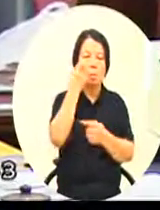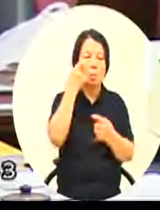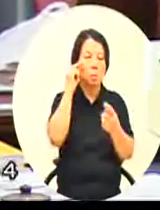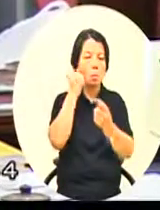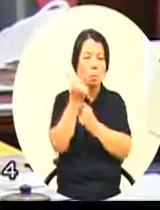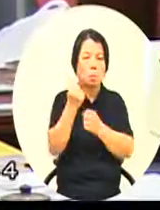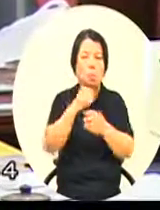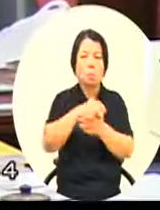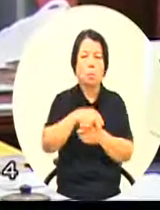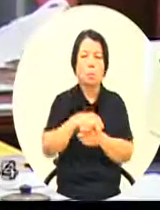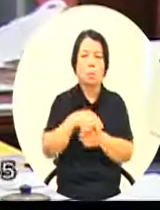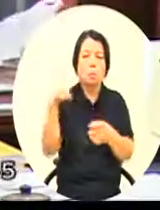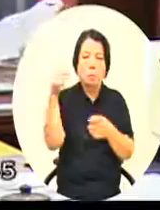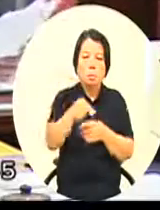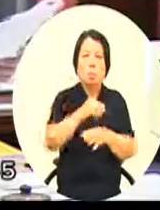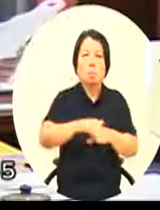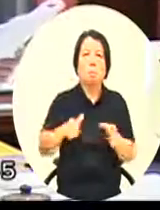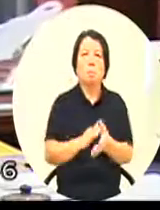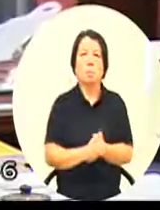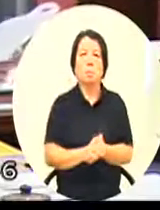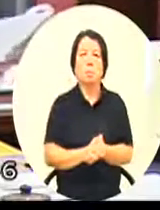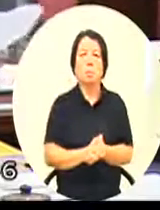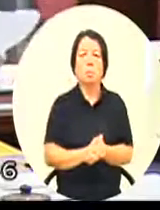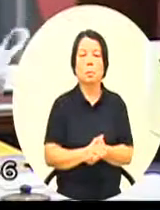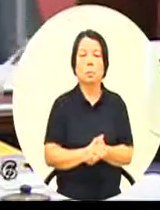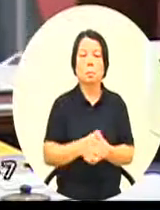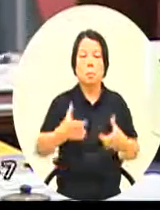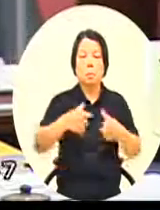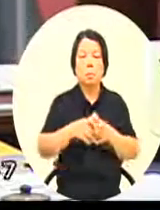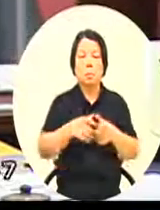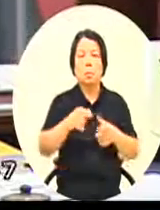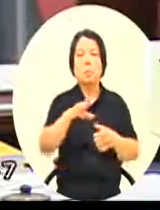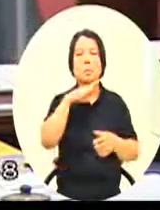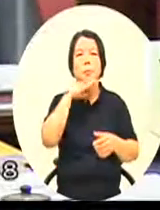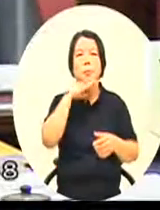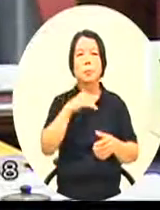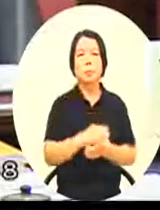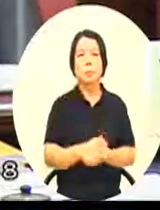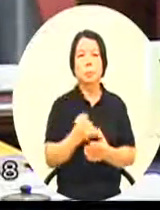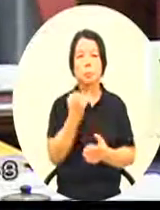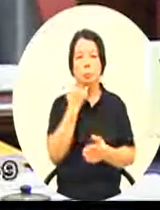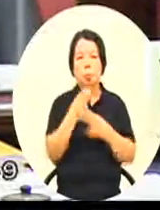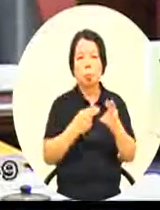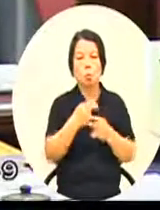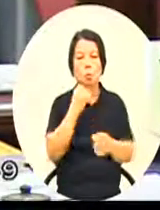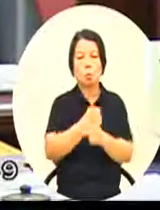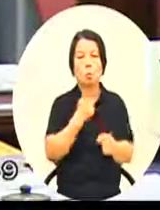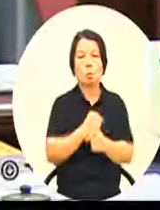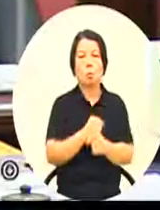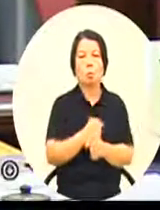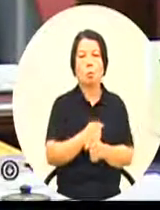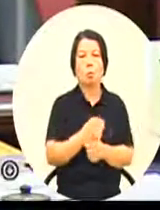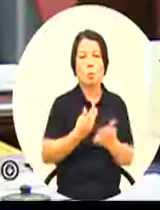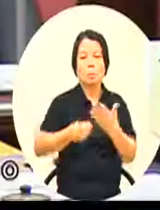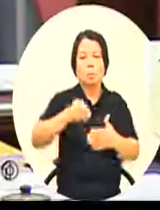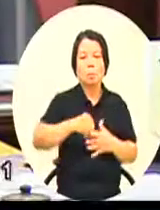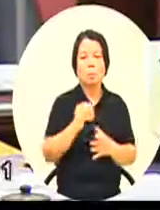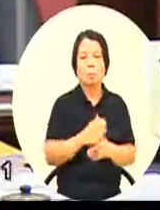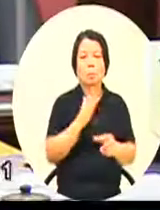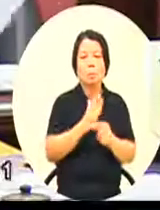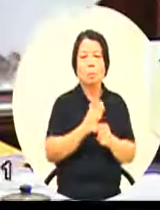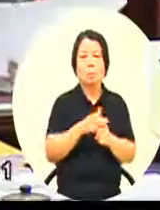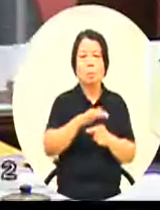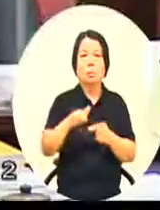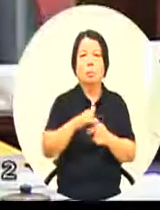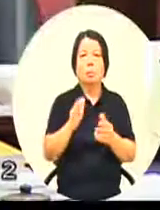变。好，局长待会再给我回复一下，看看这个部分我们可以怎么样做到进阶中阶